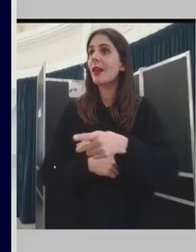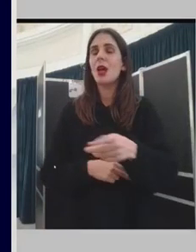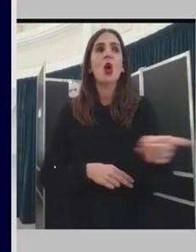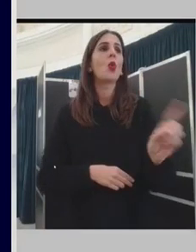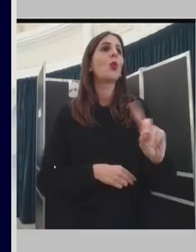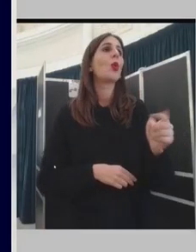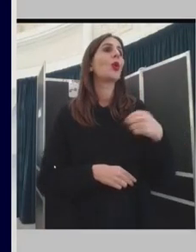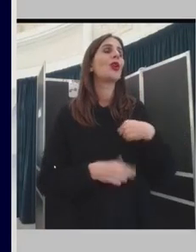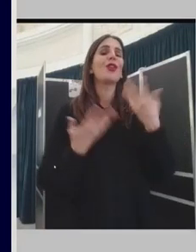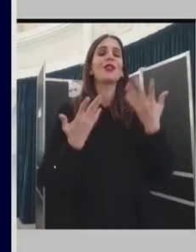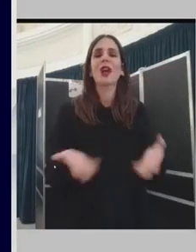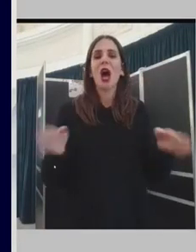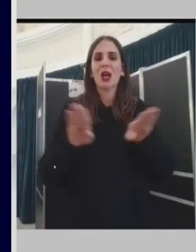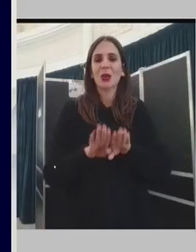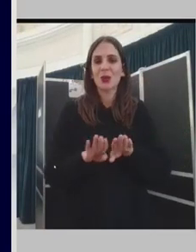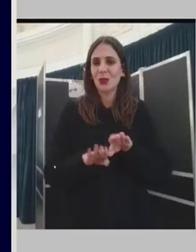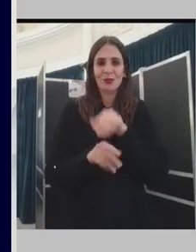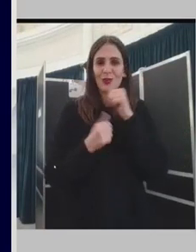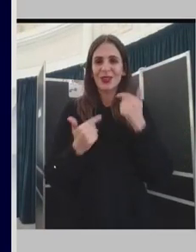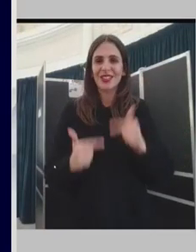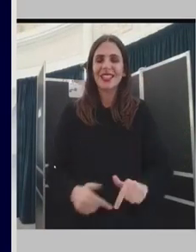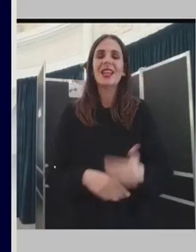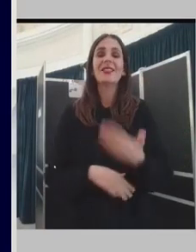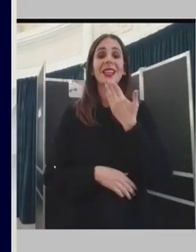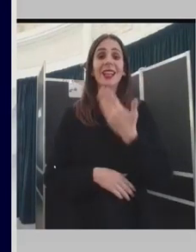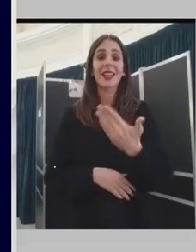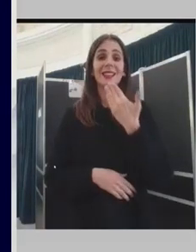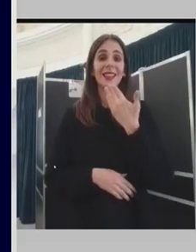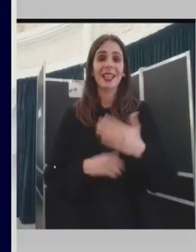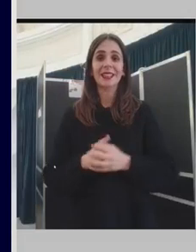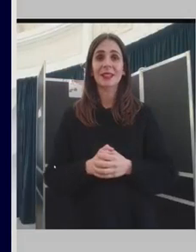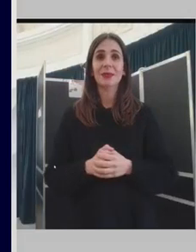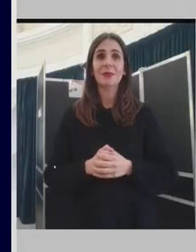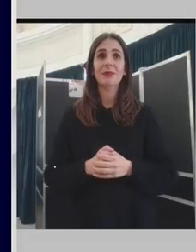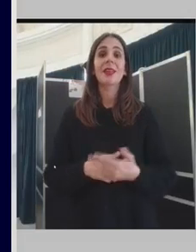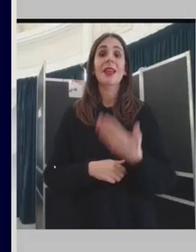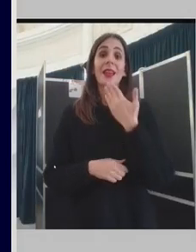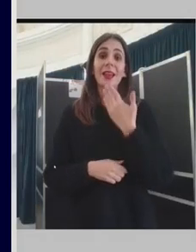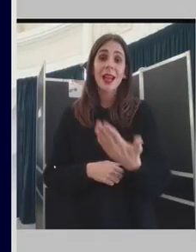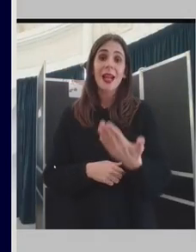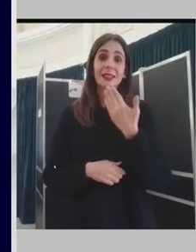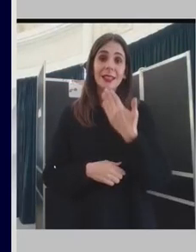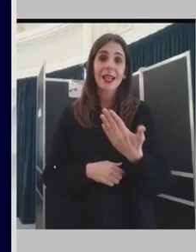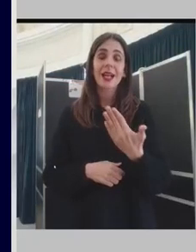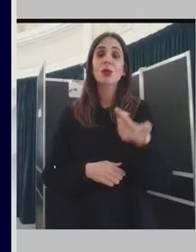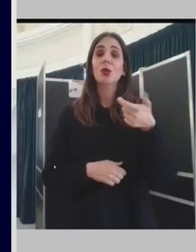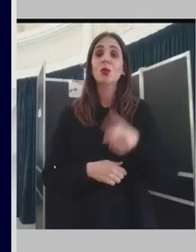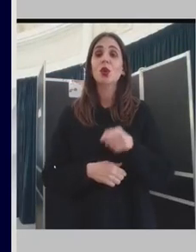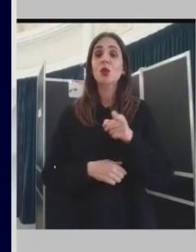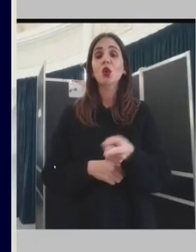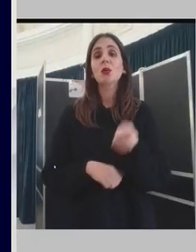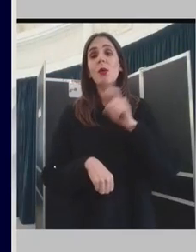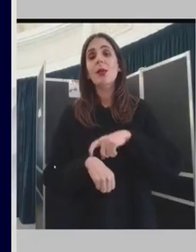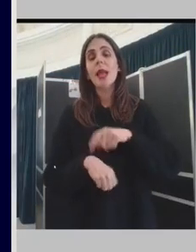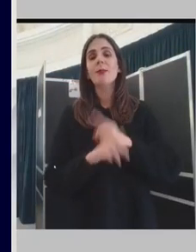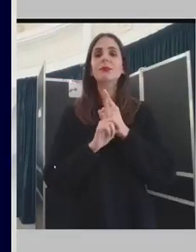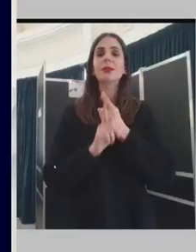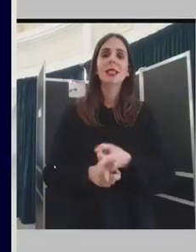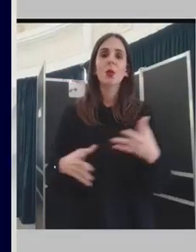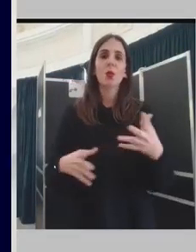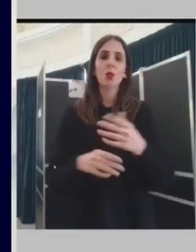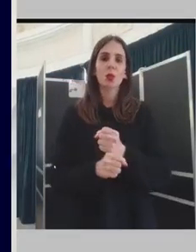quindi sull'intervento. No, grazie mille anche per la sintesi e il rispetto dei tempi, grazie mille.